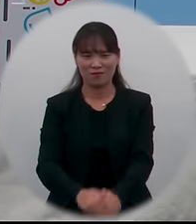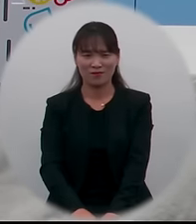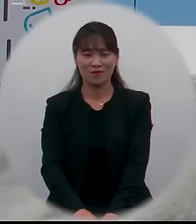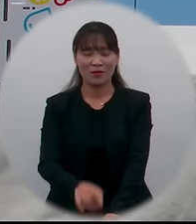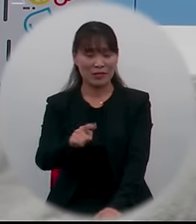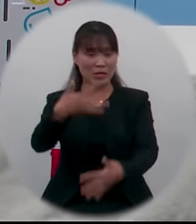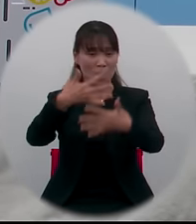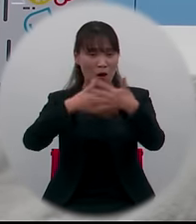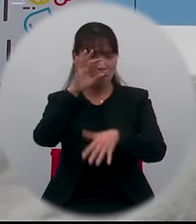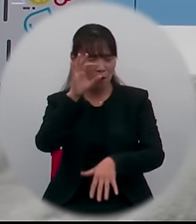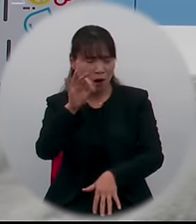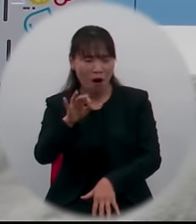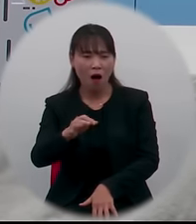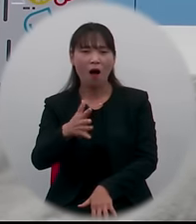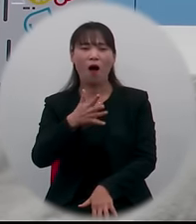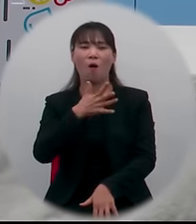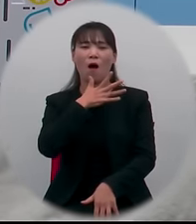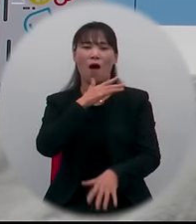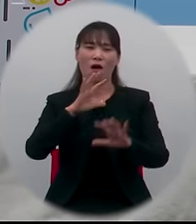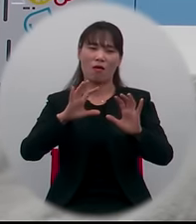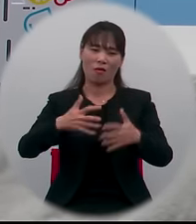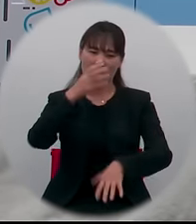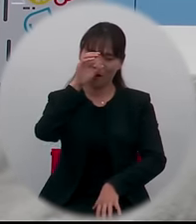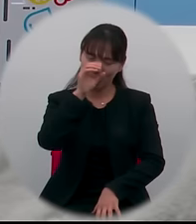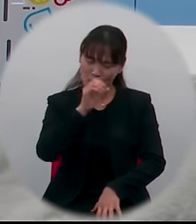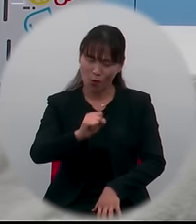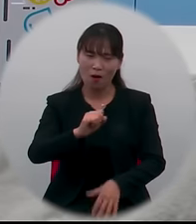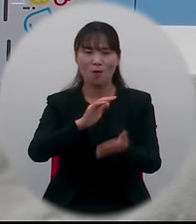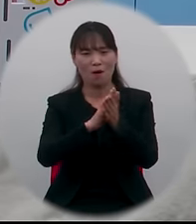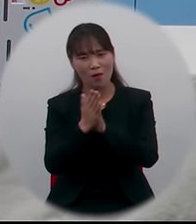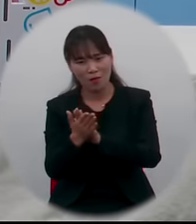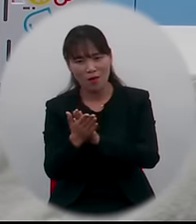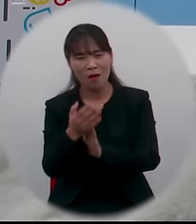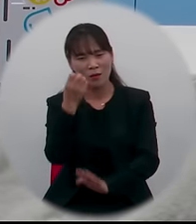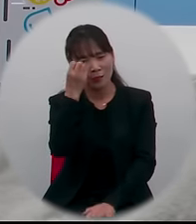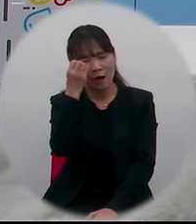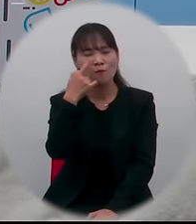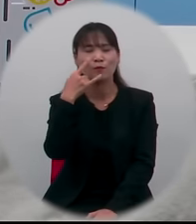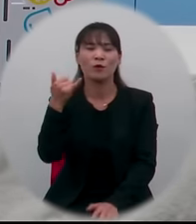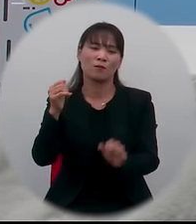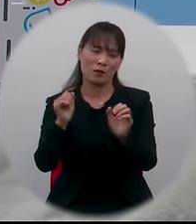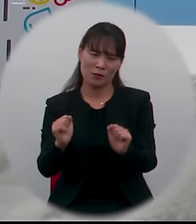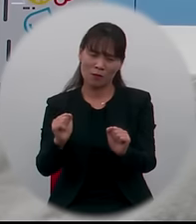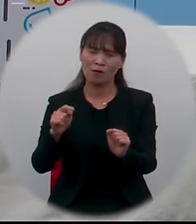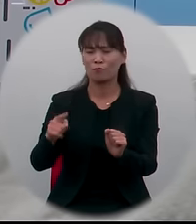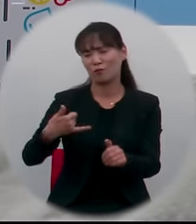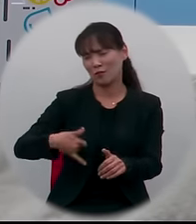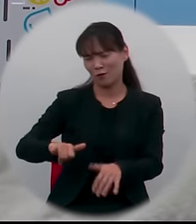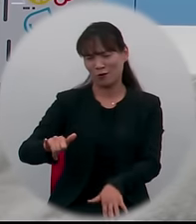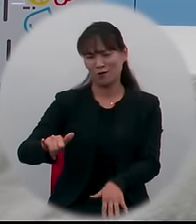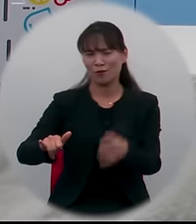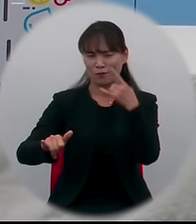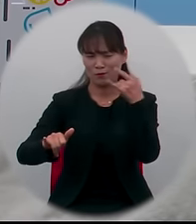맞습니다이 영상을 보면서 야 세상 좋아졌네라고 신기해하시는 부모님들이 계신다면 아이들은